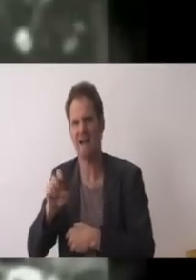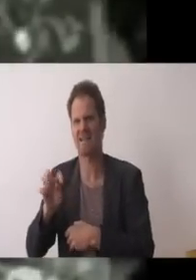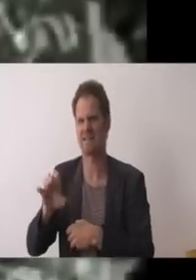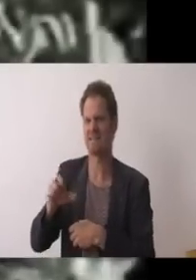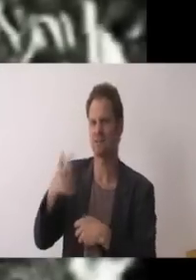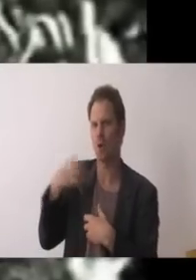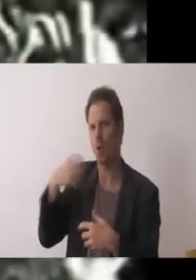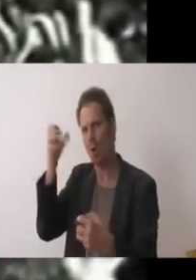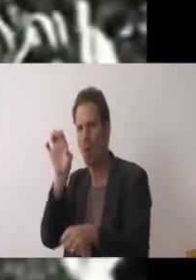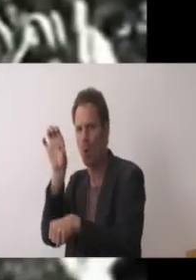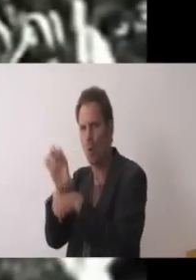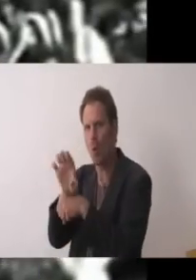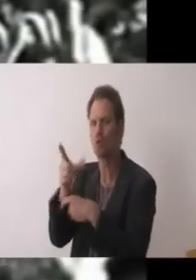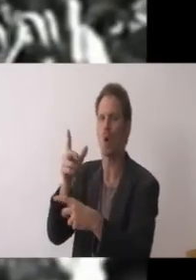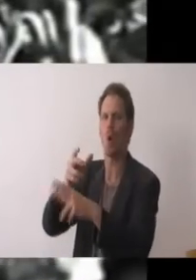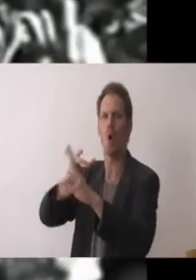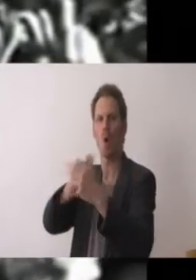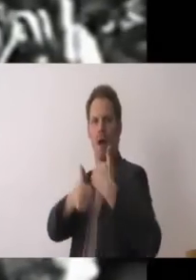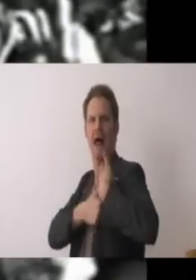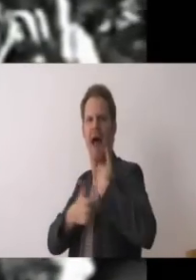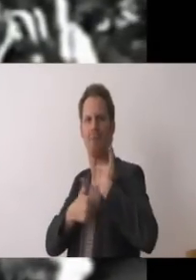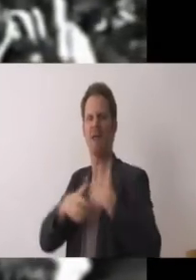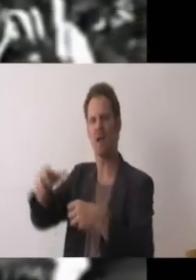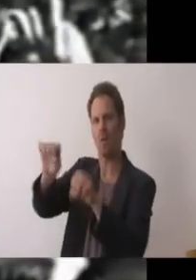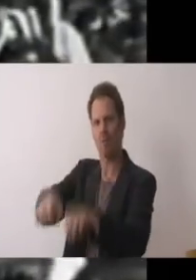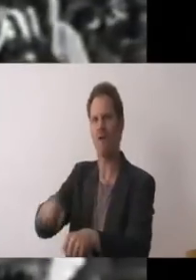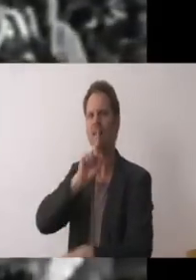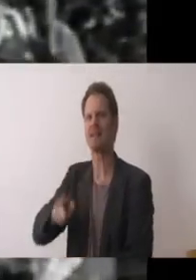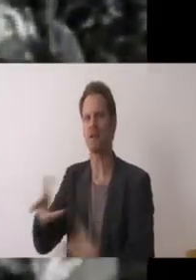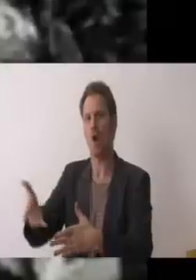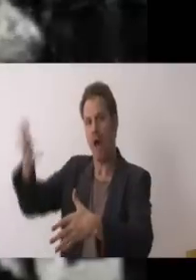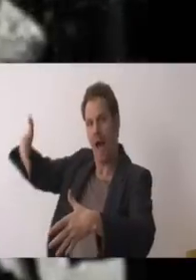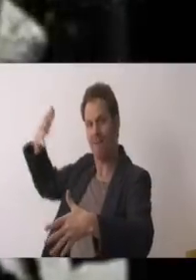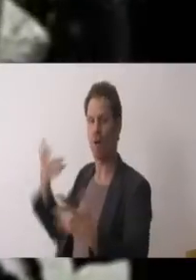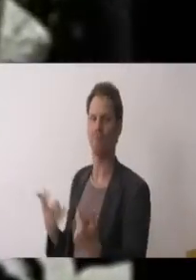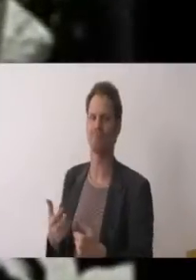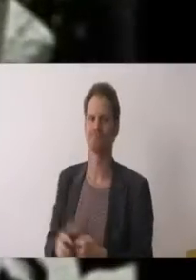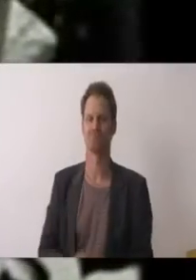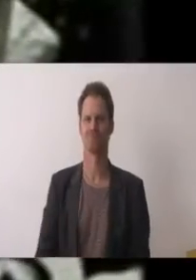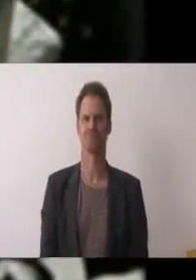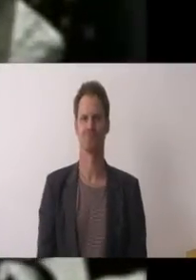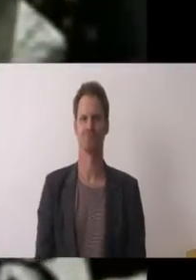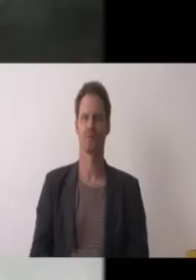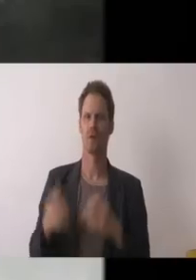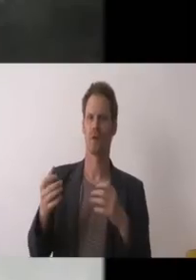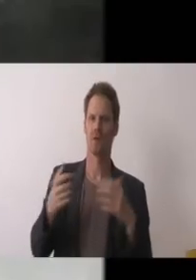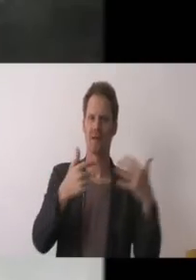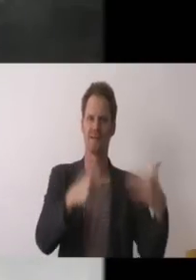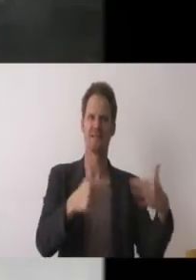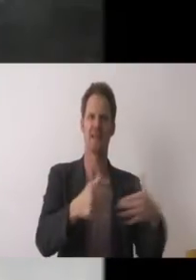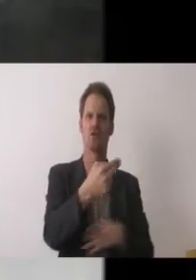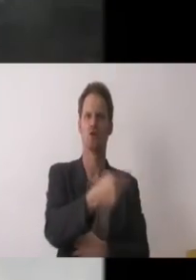en 1971, dirigé contre la junte militaire alors en place et qui se définit comme révolutionnaire, anticapitaliste et